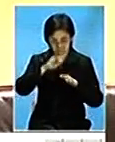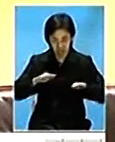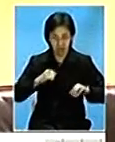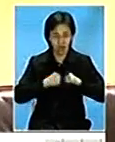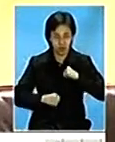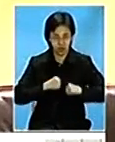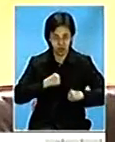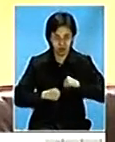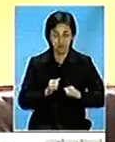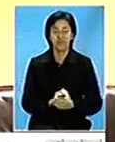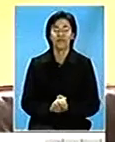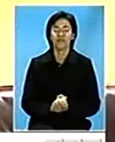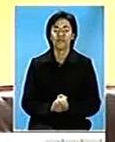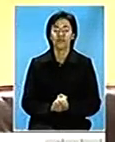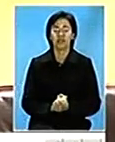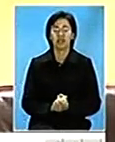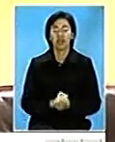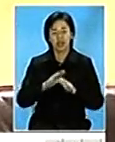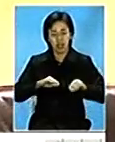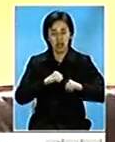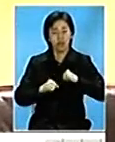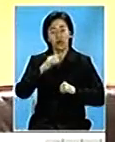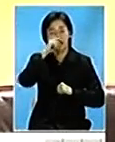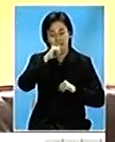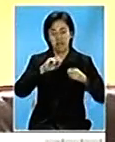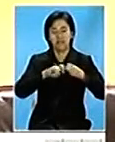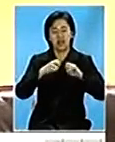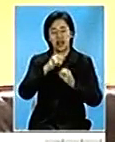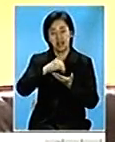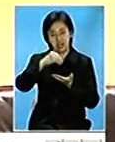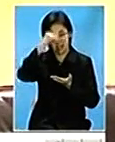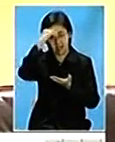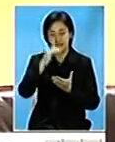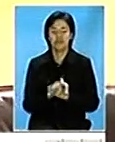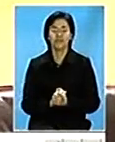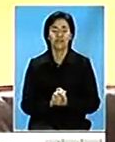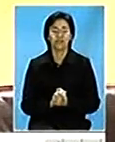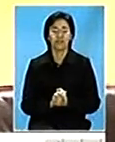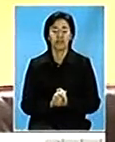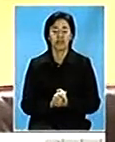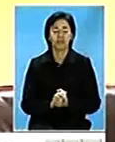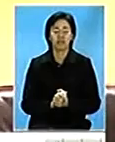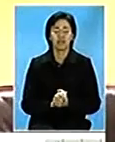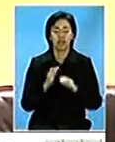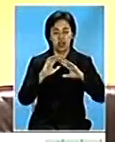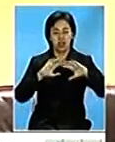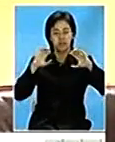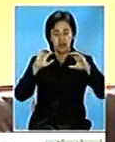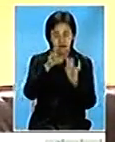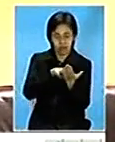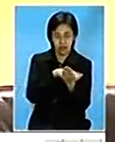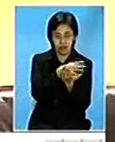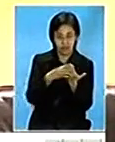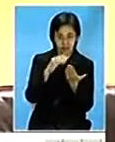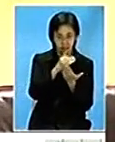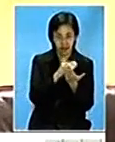นของไทยเรานะครับซึ่งรัฐบาลมีนโยบาย